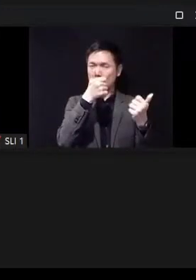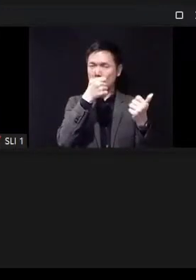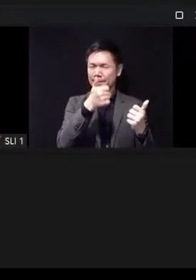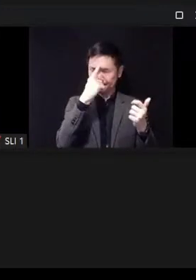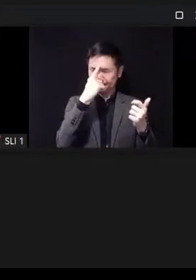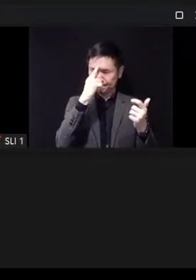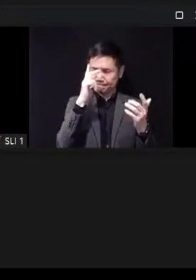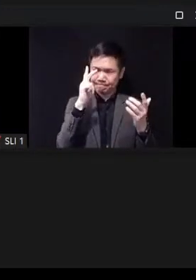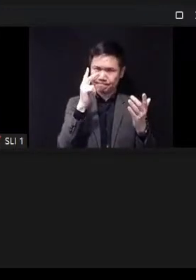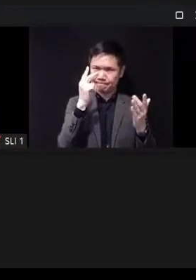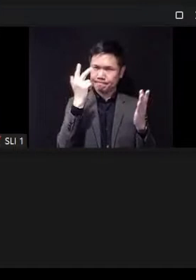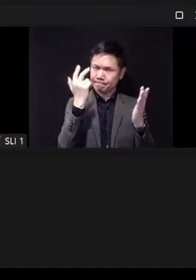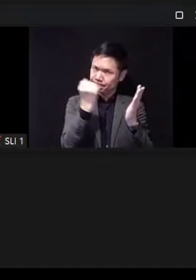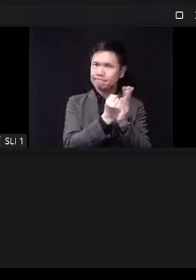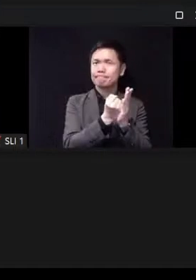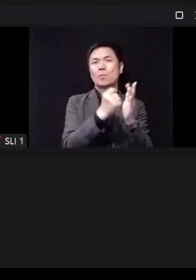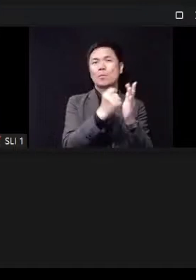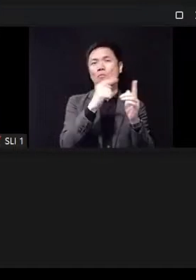Спасибо.